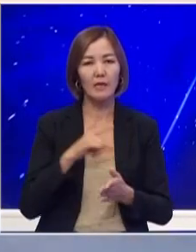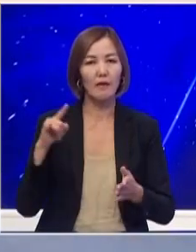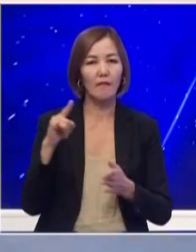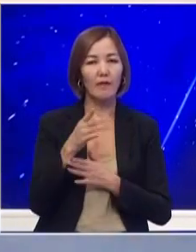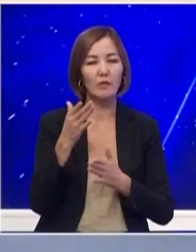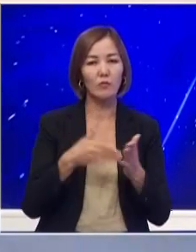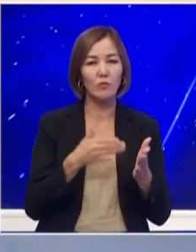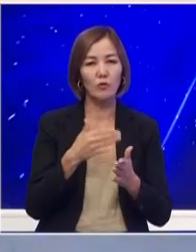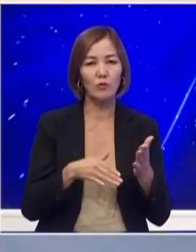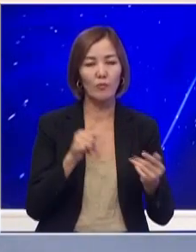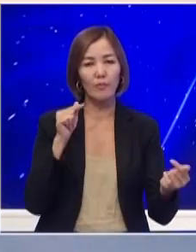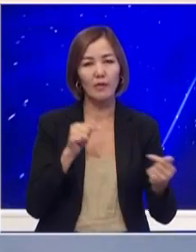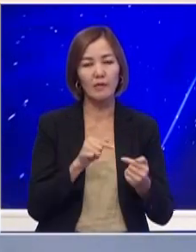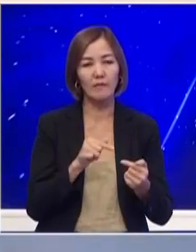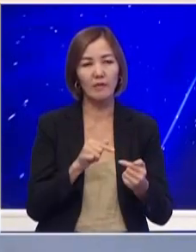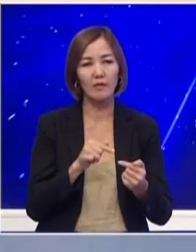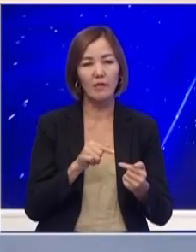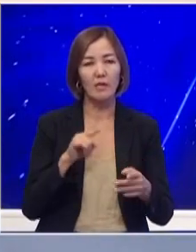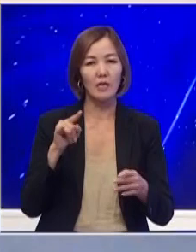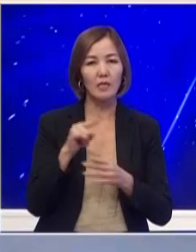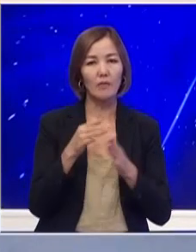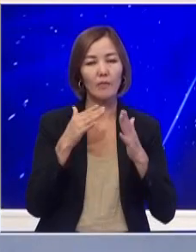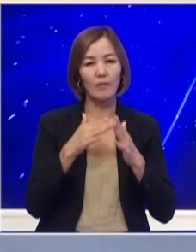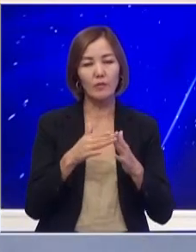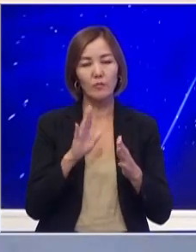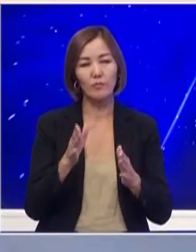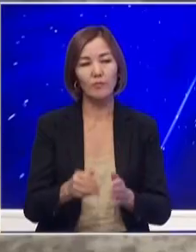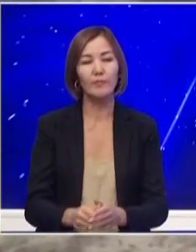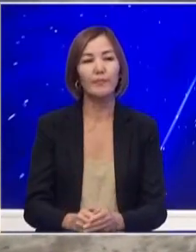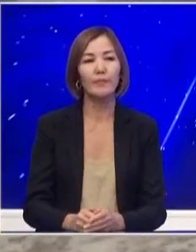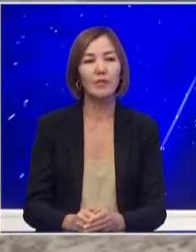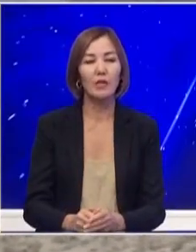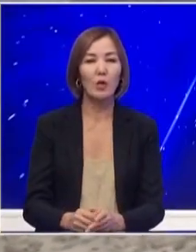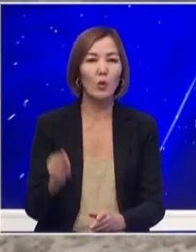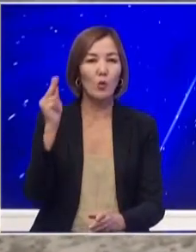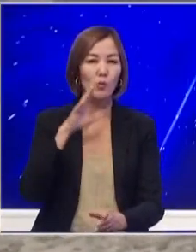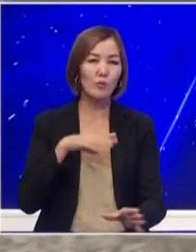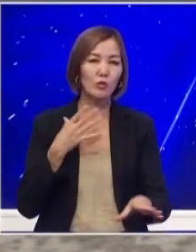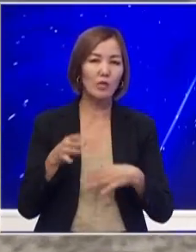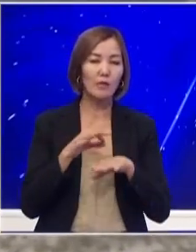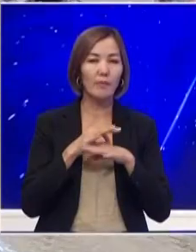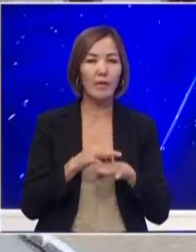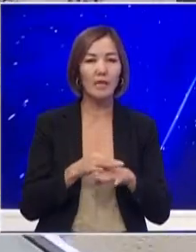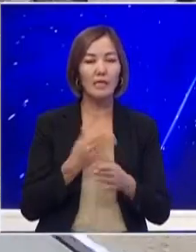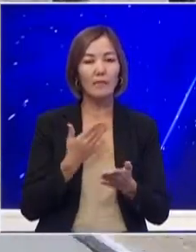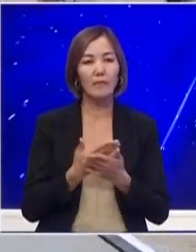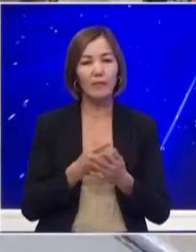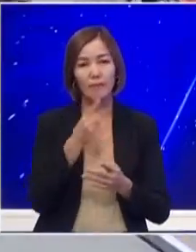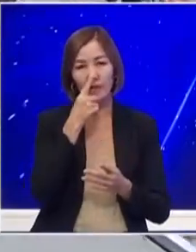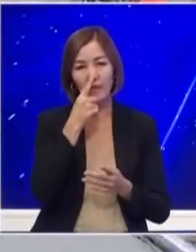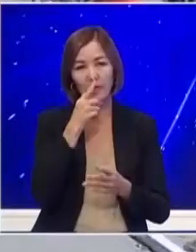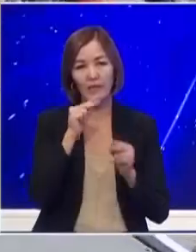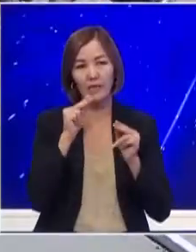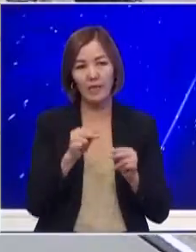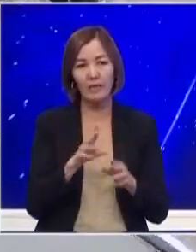уничтожила условного противника, совершив налет на базу боевиков. Учение проходило в условиях, максимально приближенных к реальным.